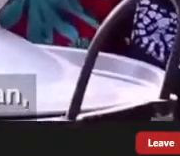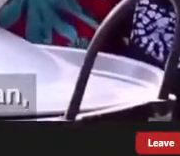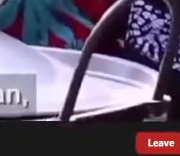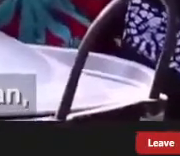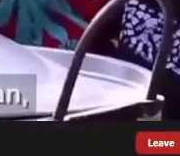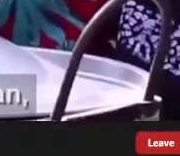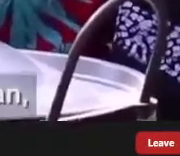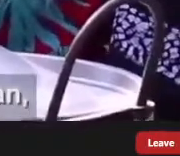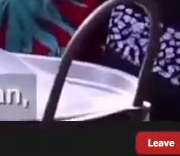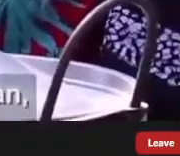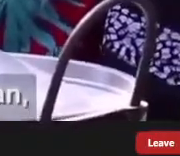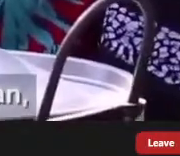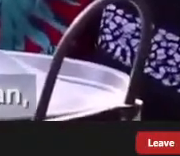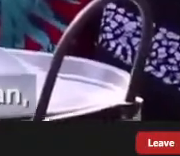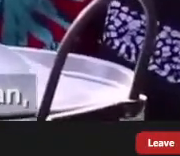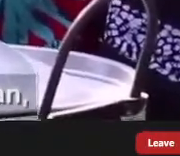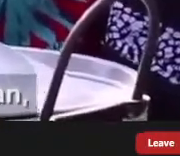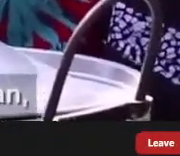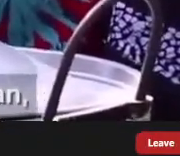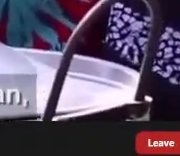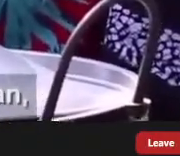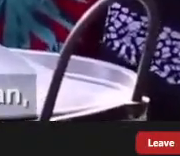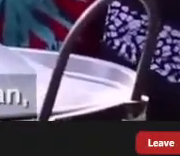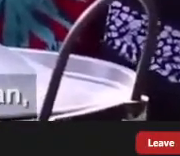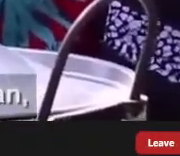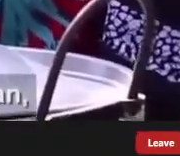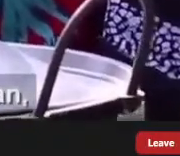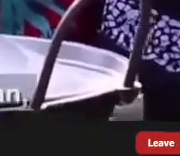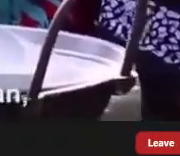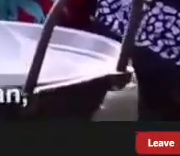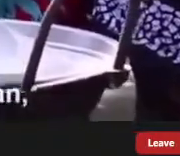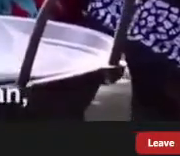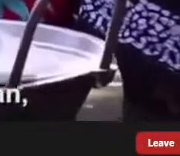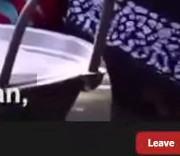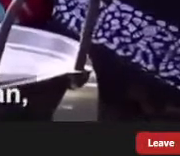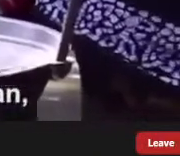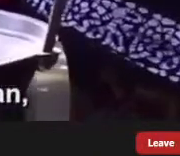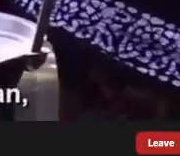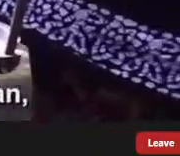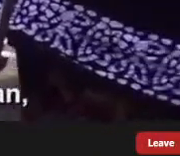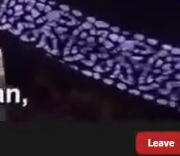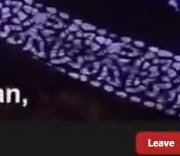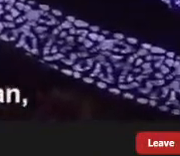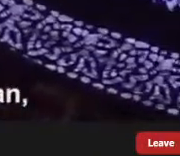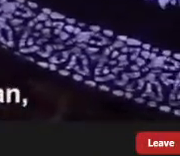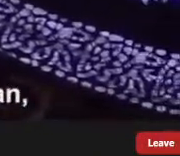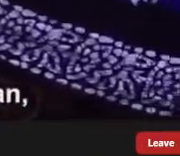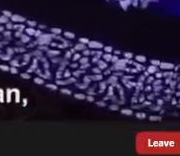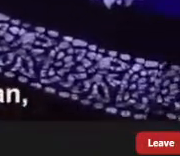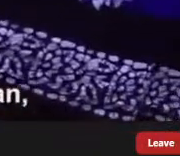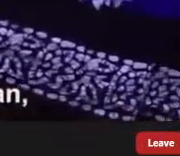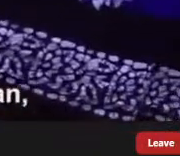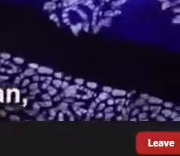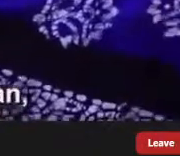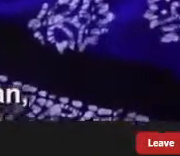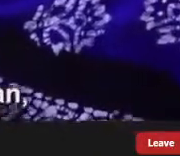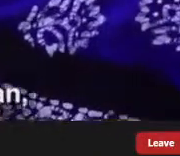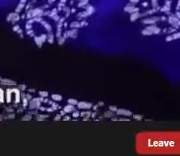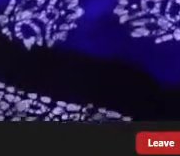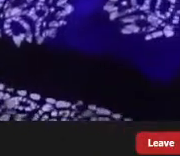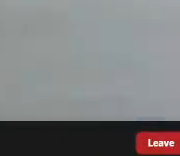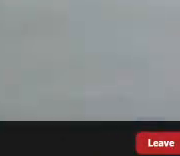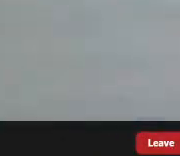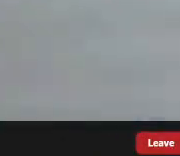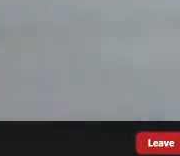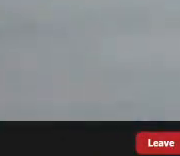এনে নিয়ে পোলাও করে বই খাতা কলম এনে পুস্তক নিয়ে আমরা ঘুরাই করে আর কি শুকনা জায়গায়